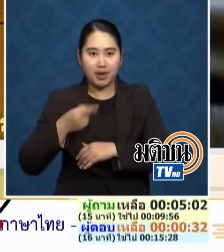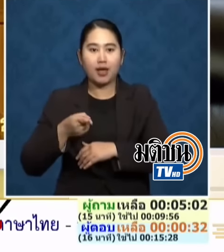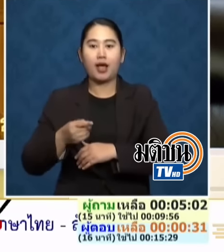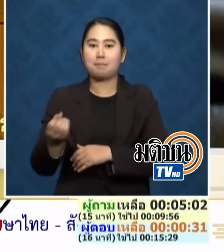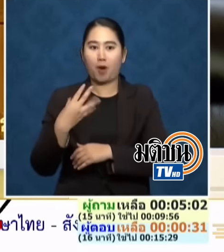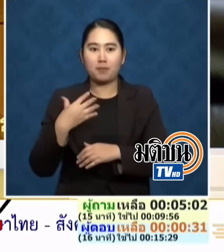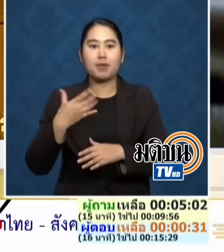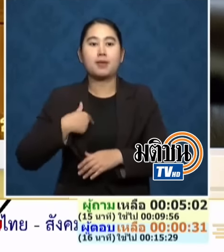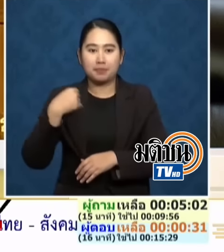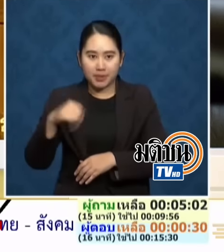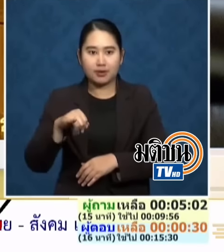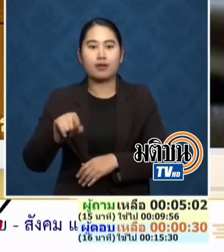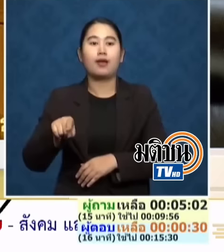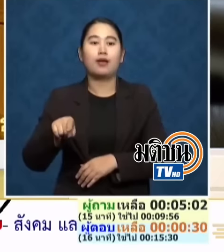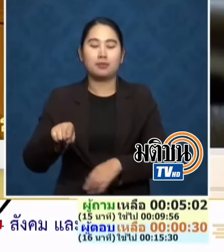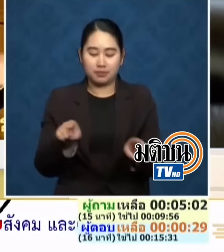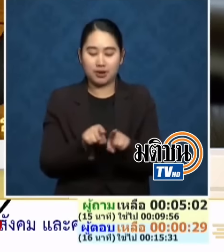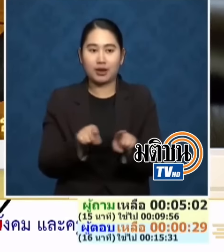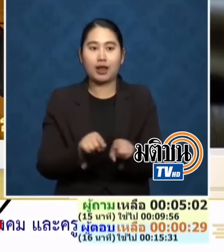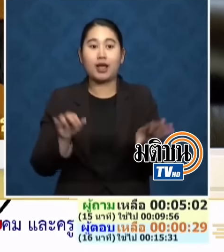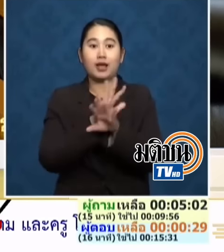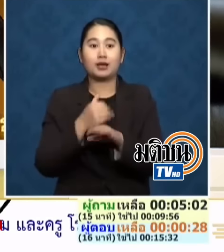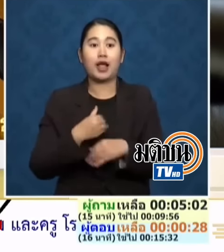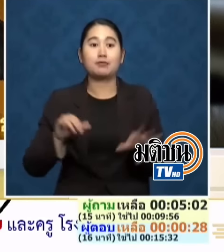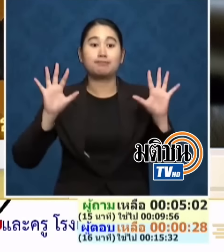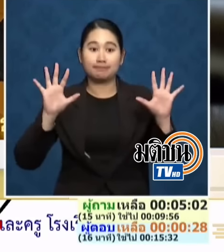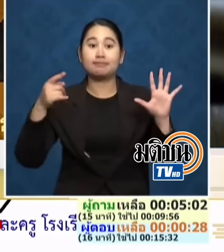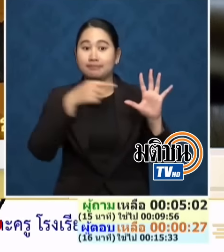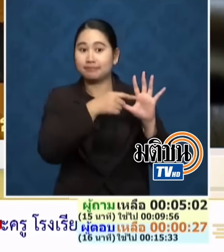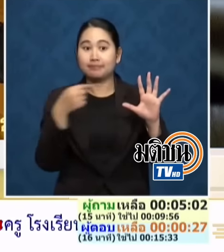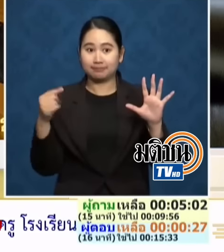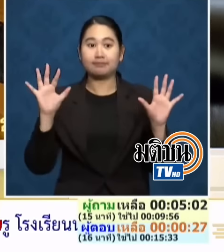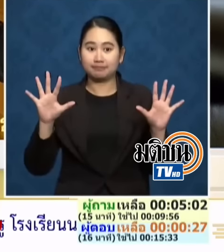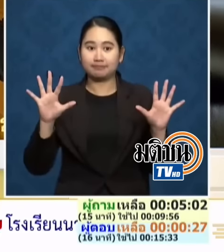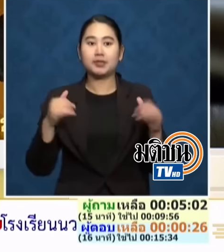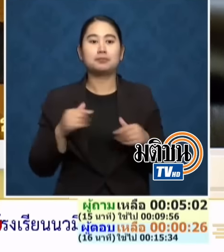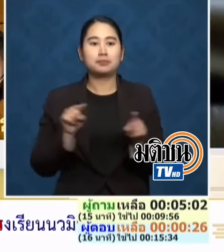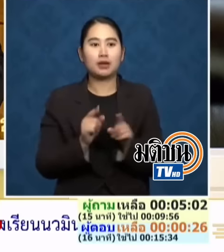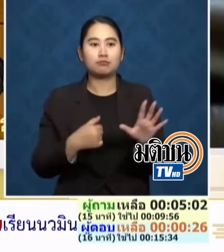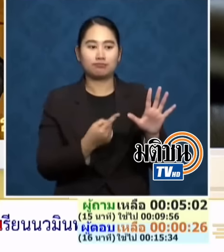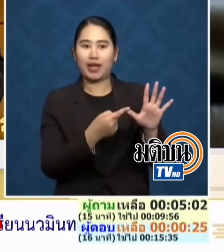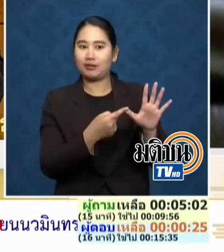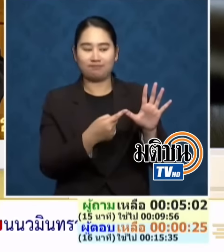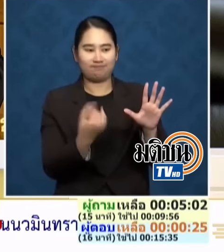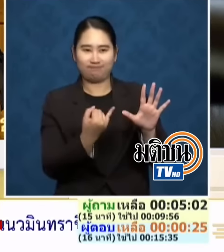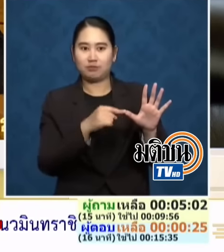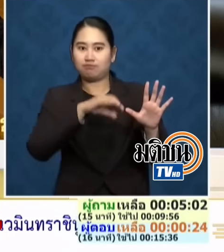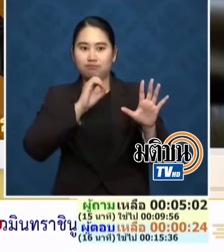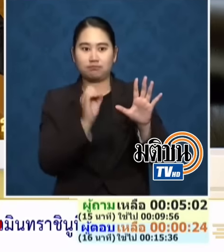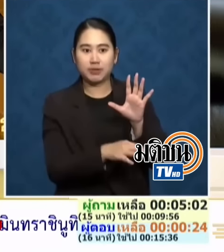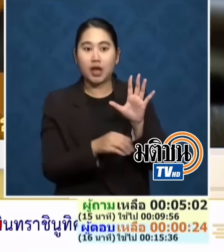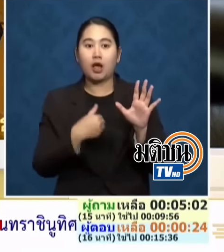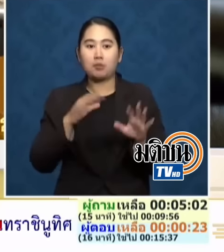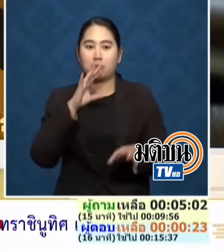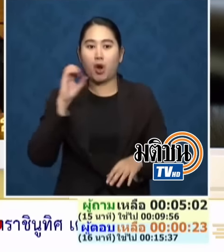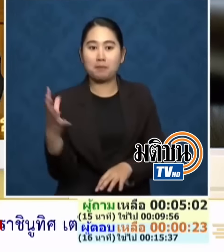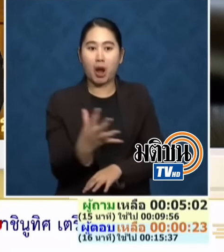โทษเชนเดวกัครับมเปีบเสมอนดนวห้านิ้ อ่ น้ 10ิวนิ้วไหนเวเราตตดทิ้งแต่เราจะเหมา